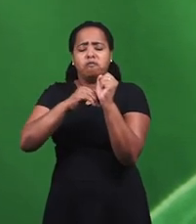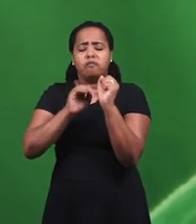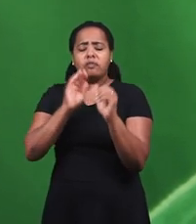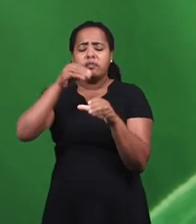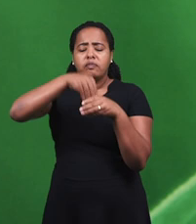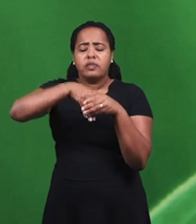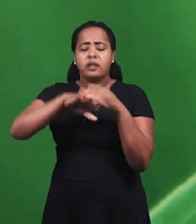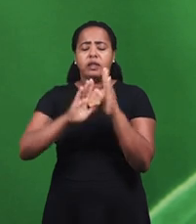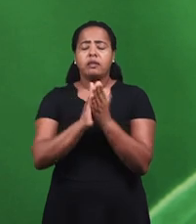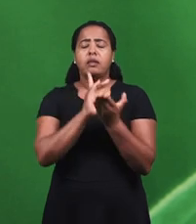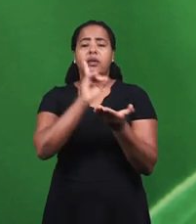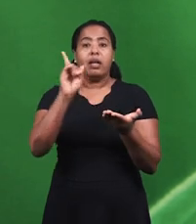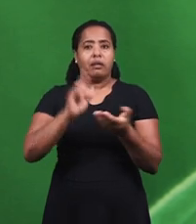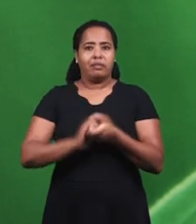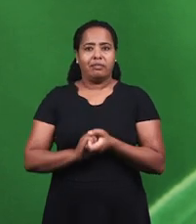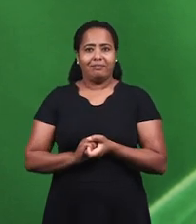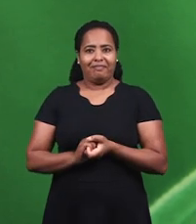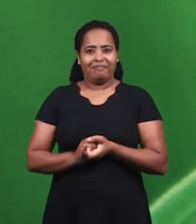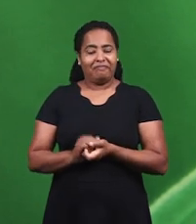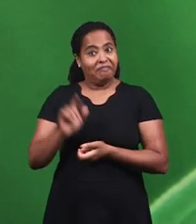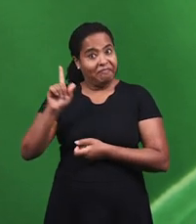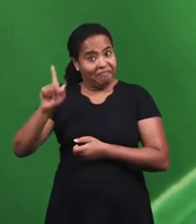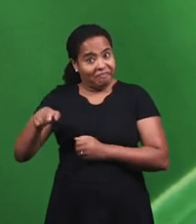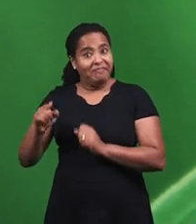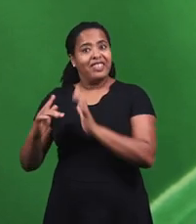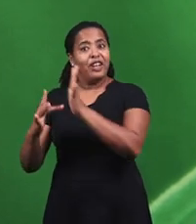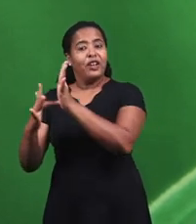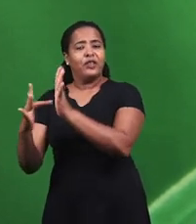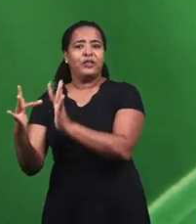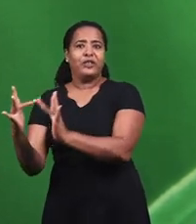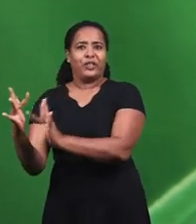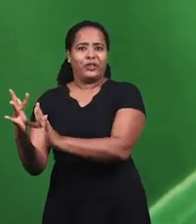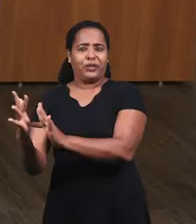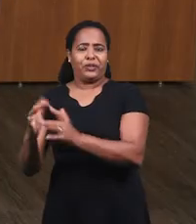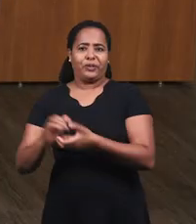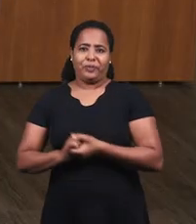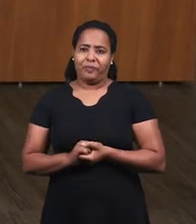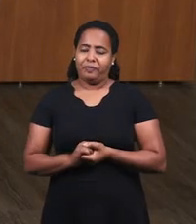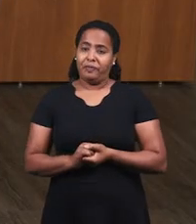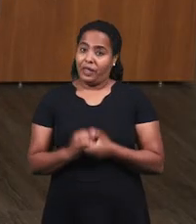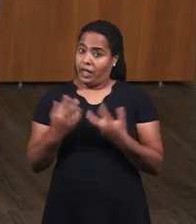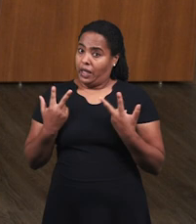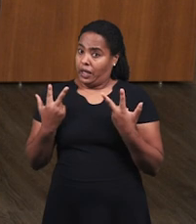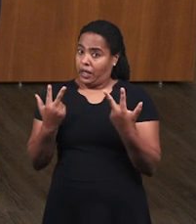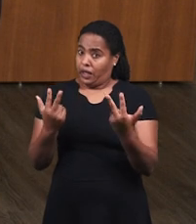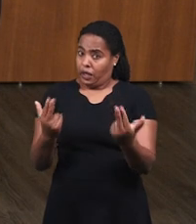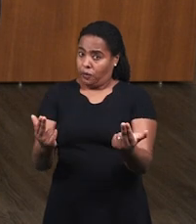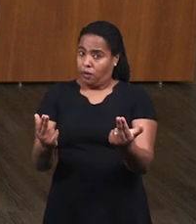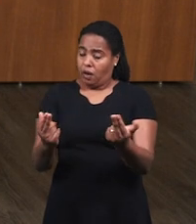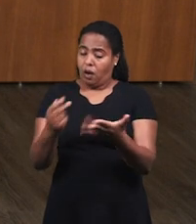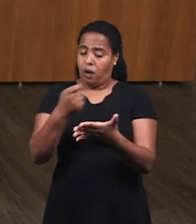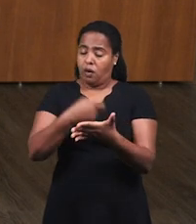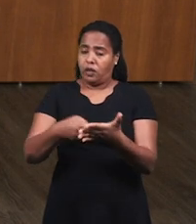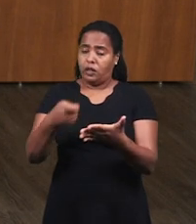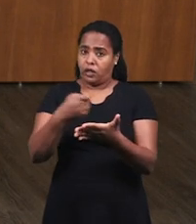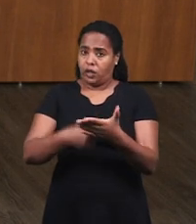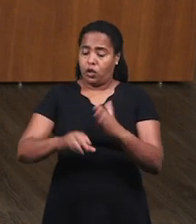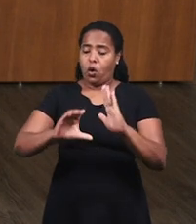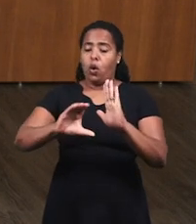Библии, в Слове? Это сам Господь Иисус. Как